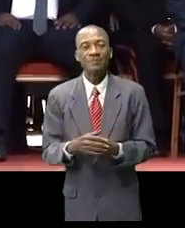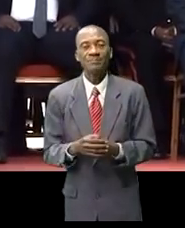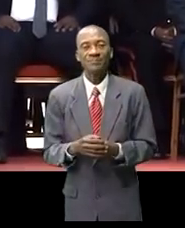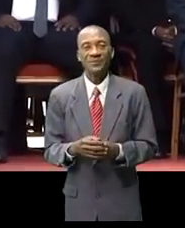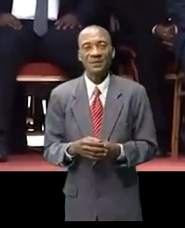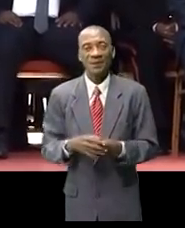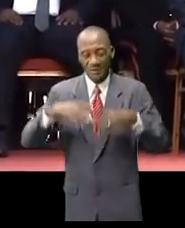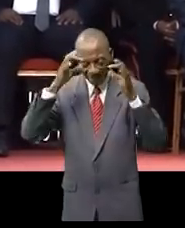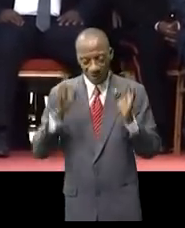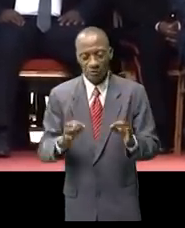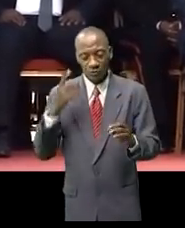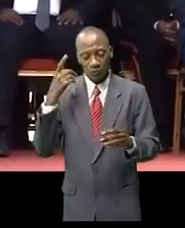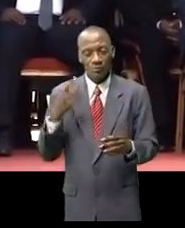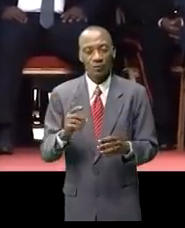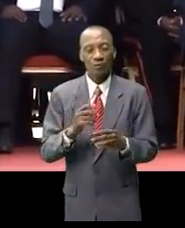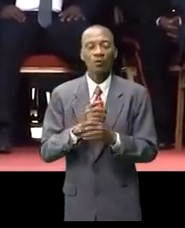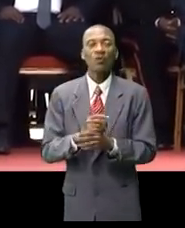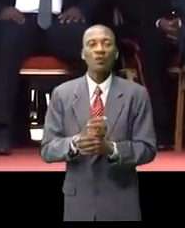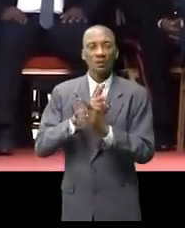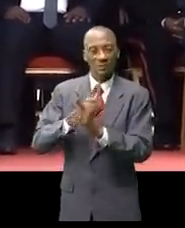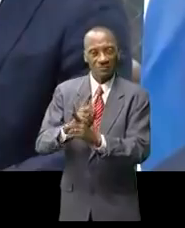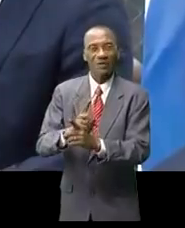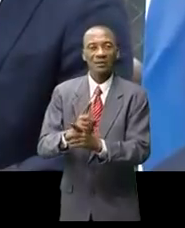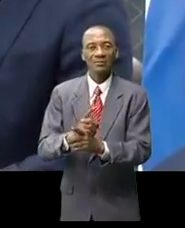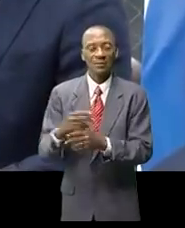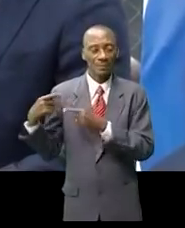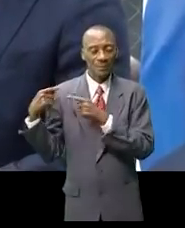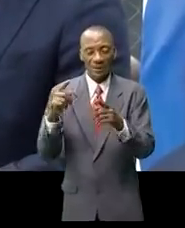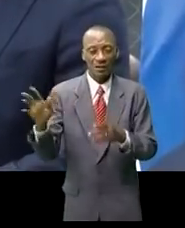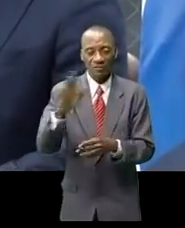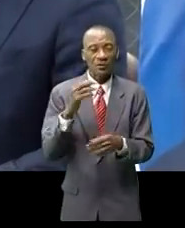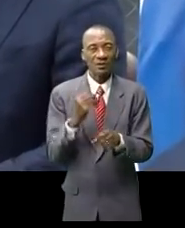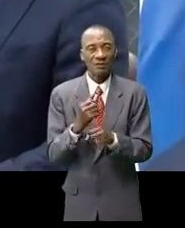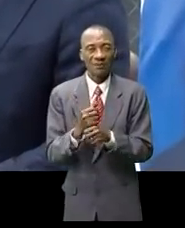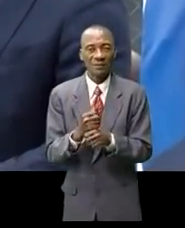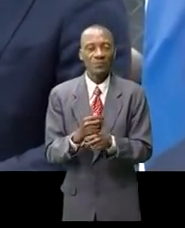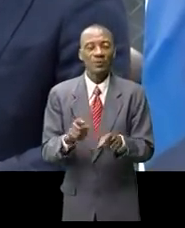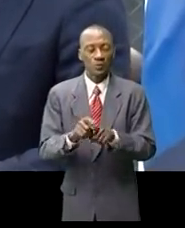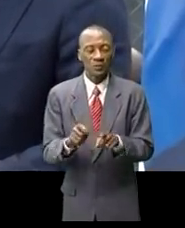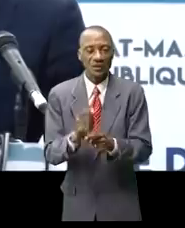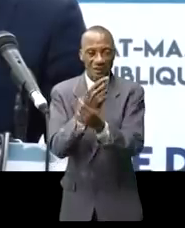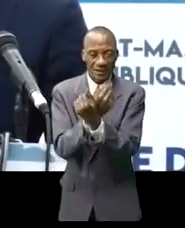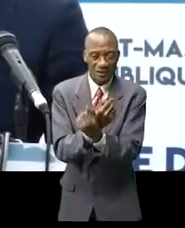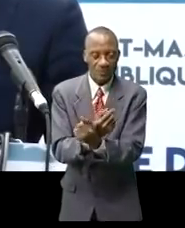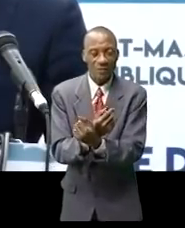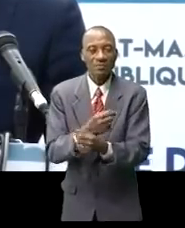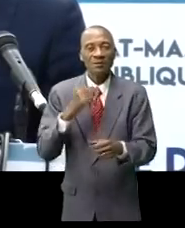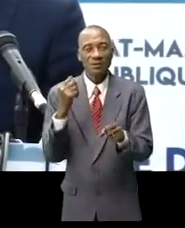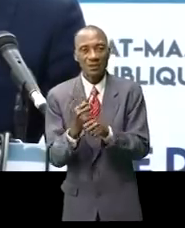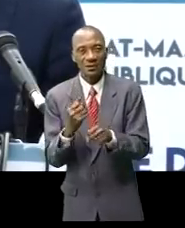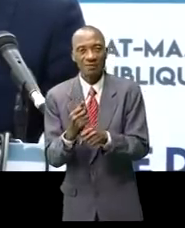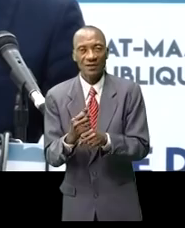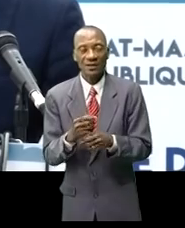respecter et de défendre tout au long de votre carrière, notamment la discipline, l'engagement, la